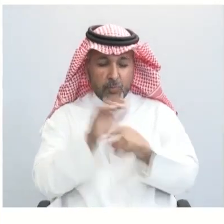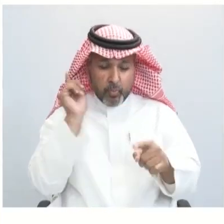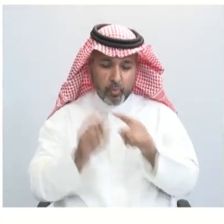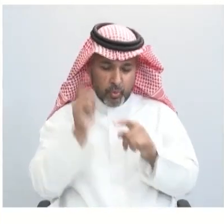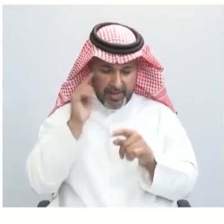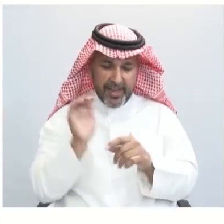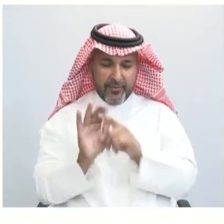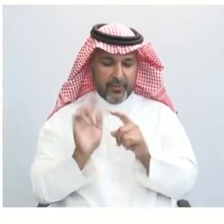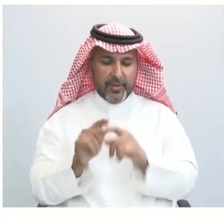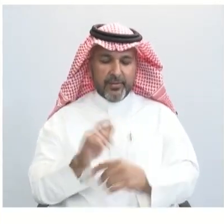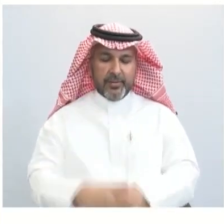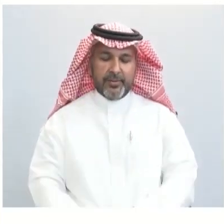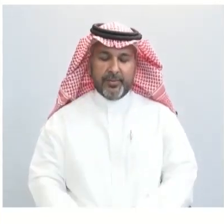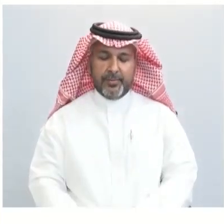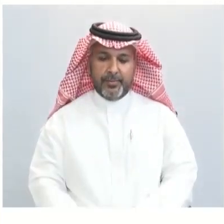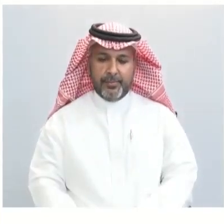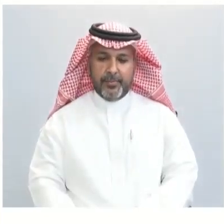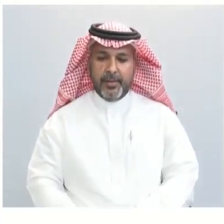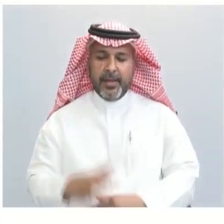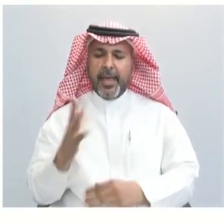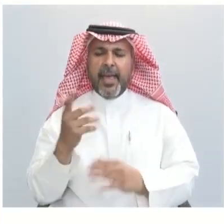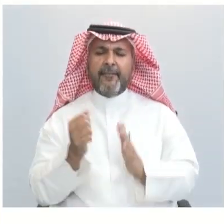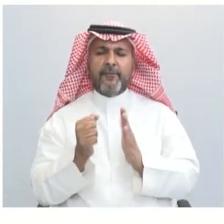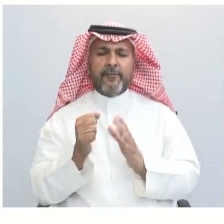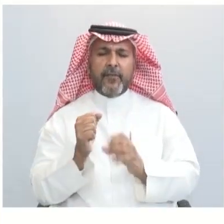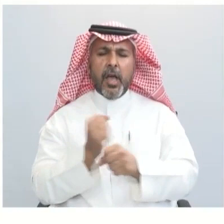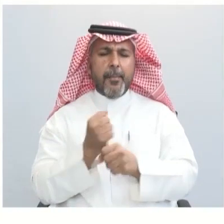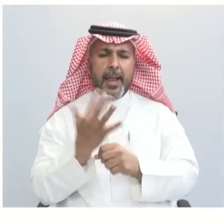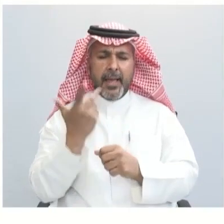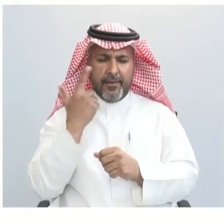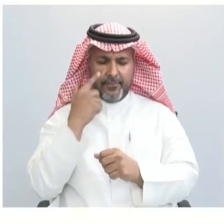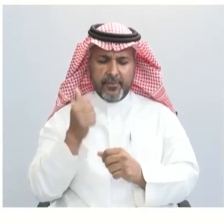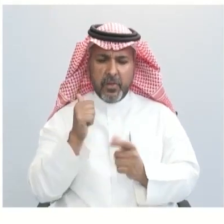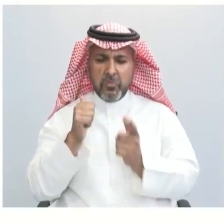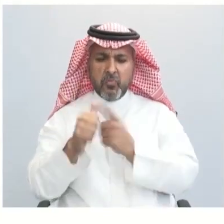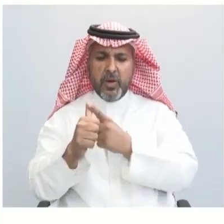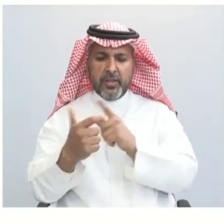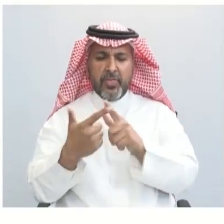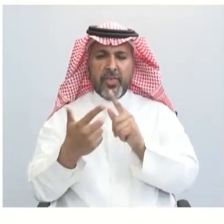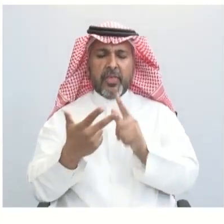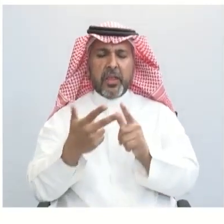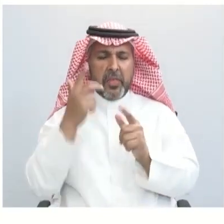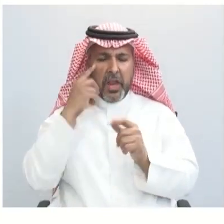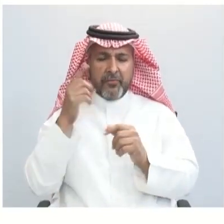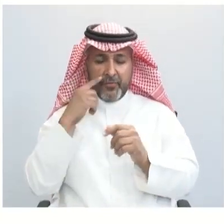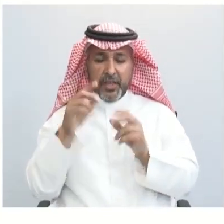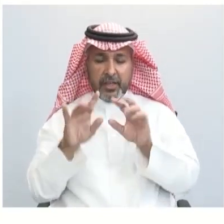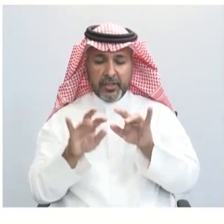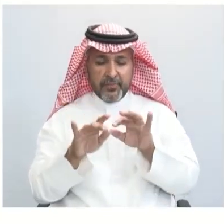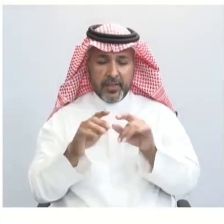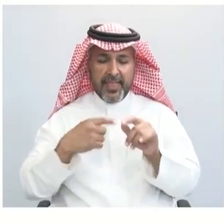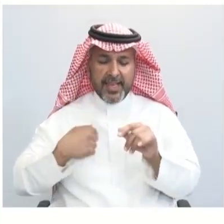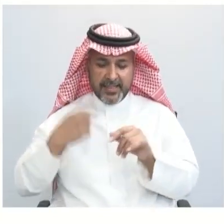كيفية اختيار منصة تسويق عبر البريد الإلكتروني؟ هناك عدة منصات مثل منصة سيند إن بلو وميل